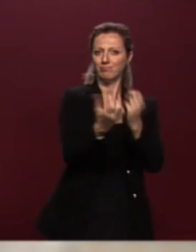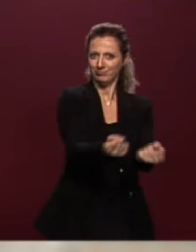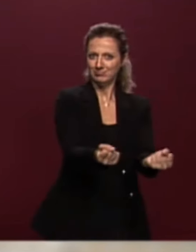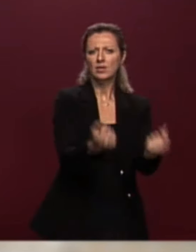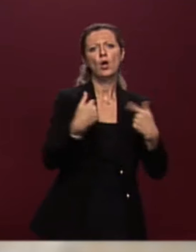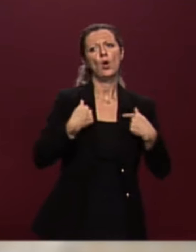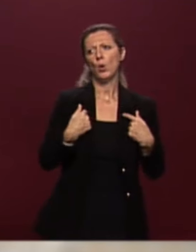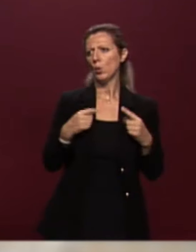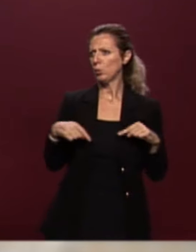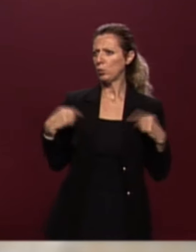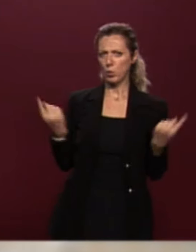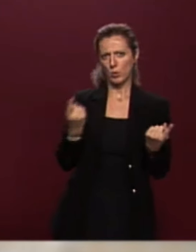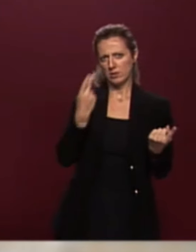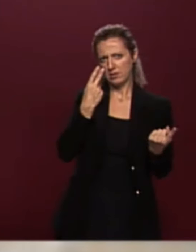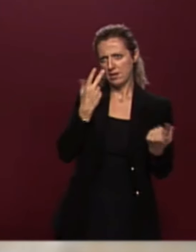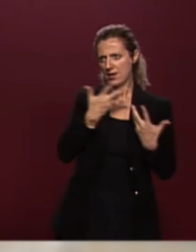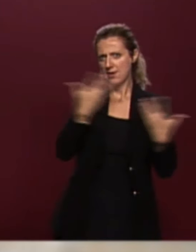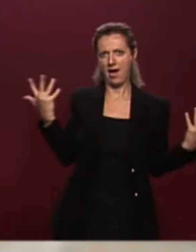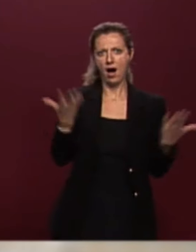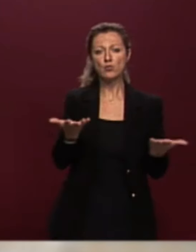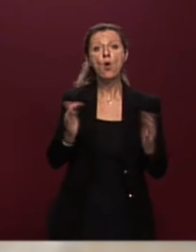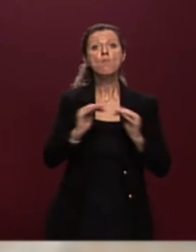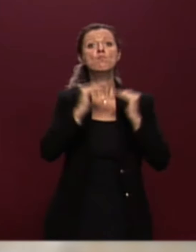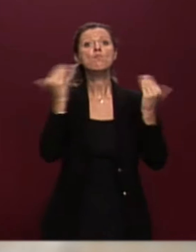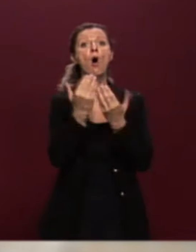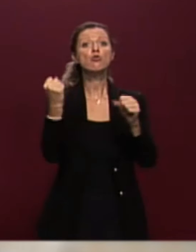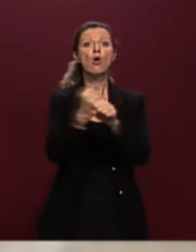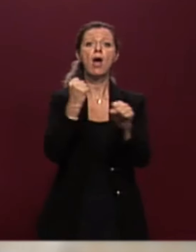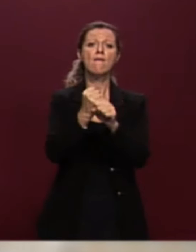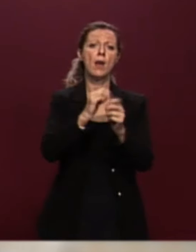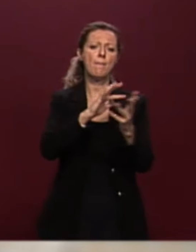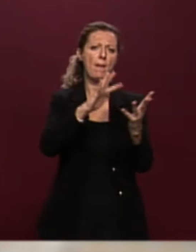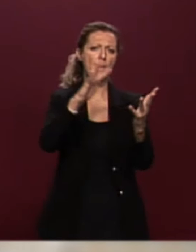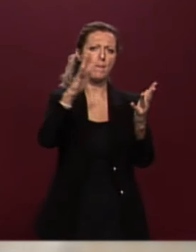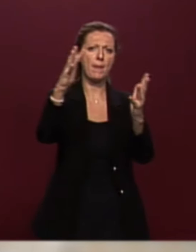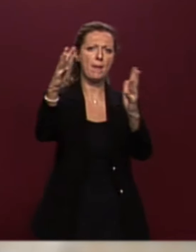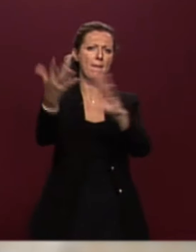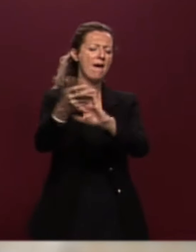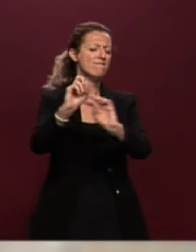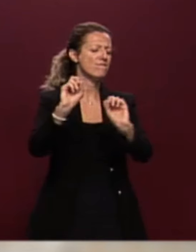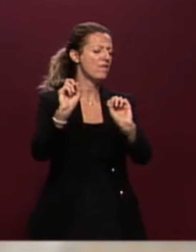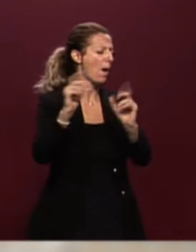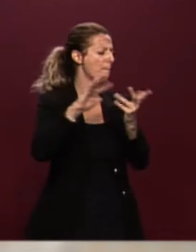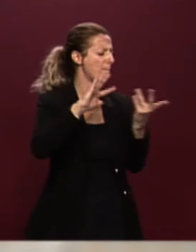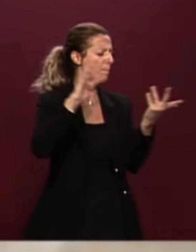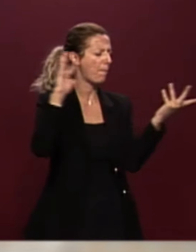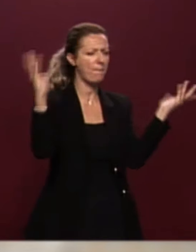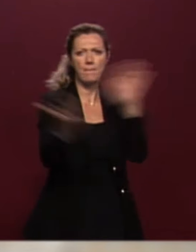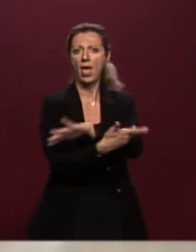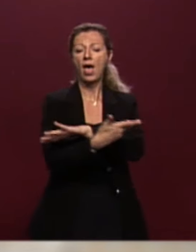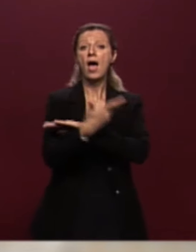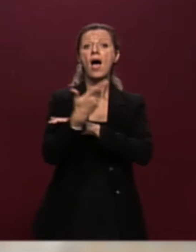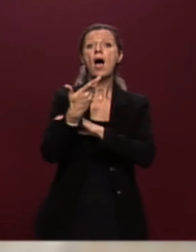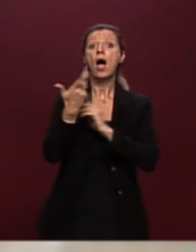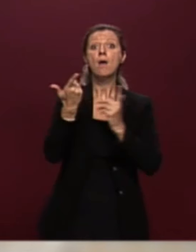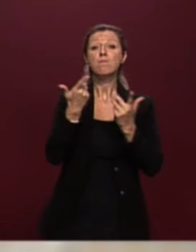accorti tutti. Il mondo del lavoro sta cambiando velocemente e